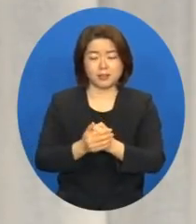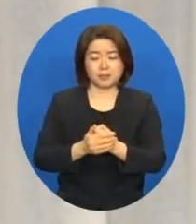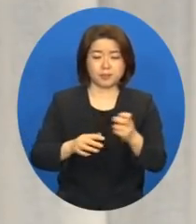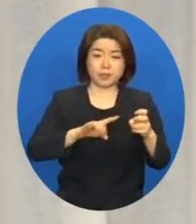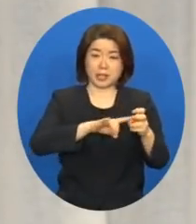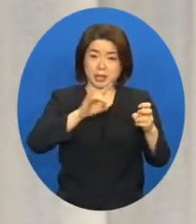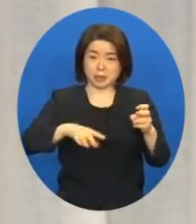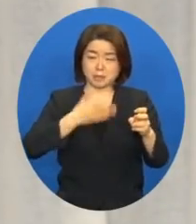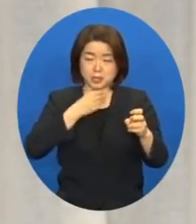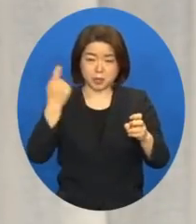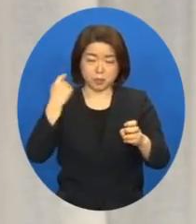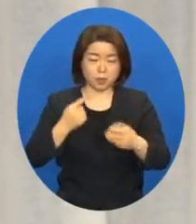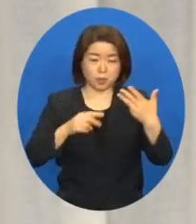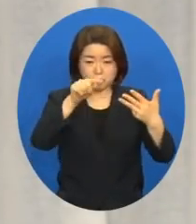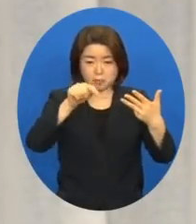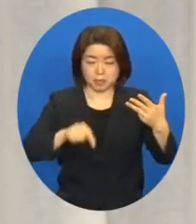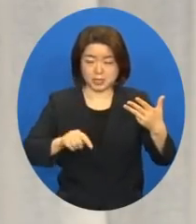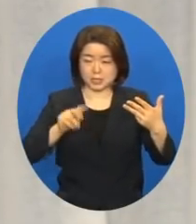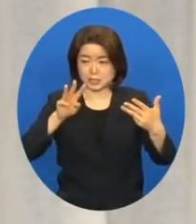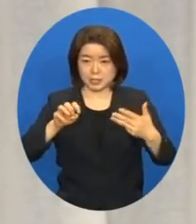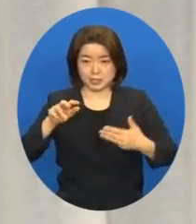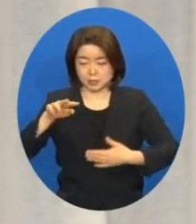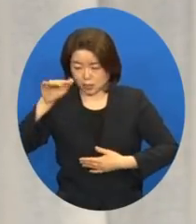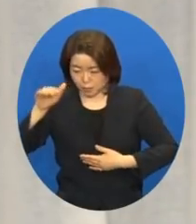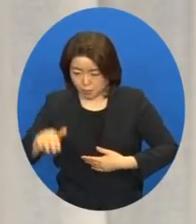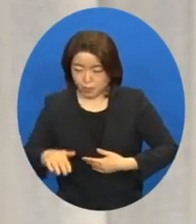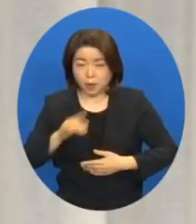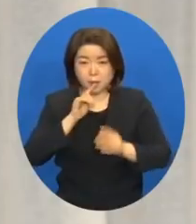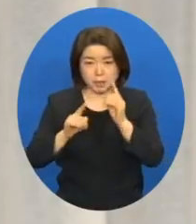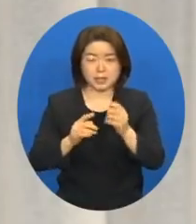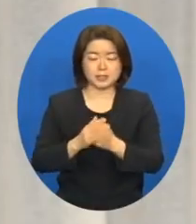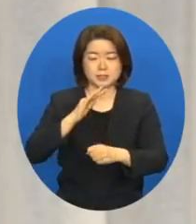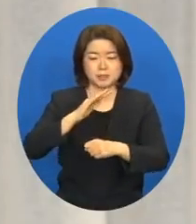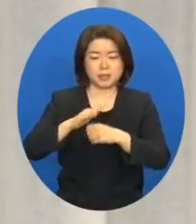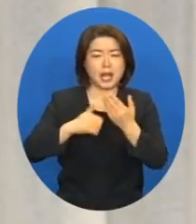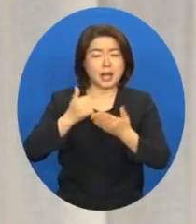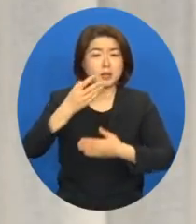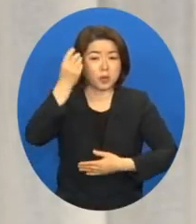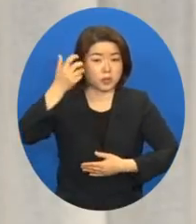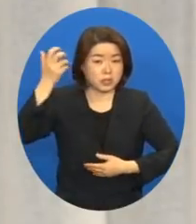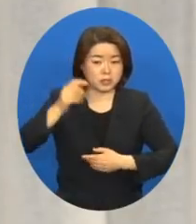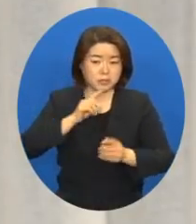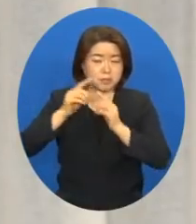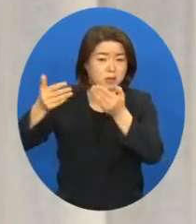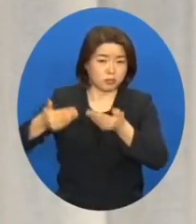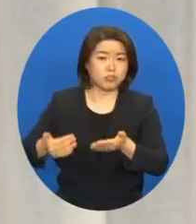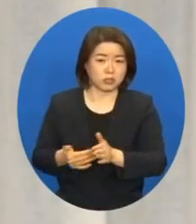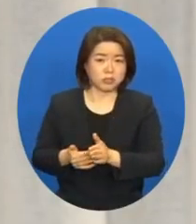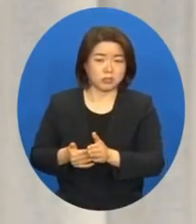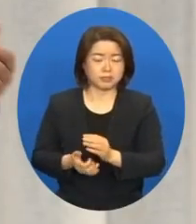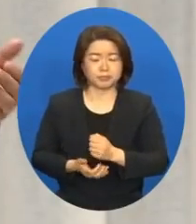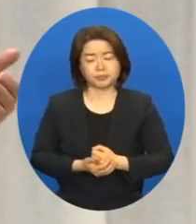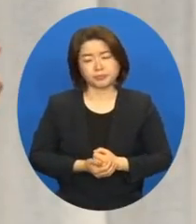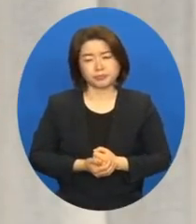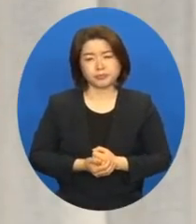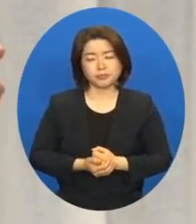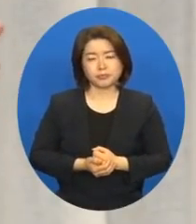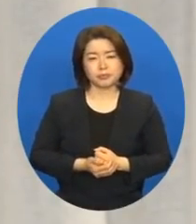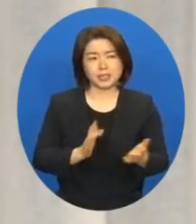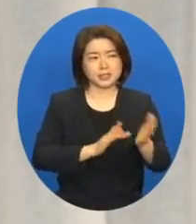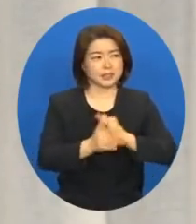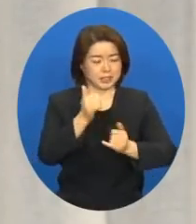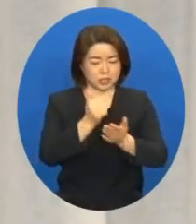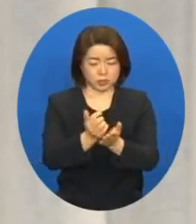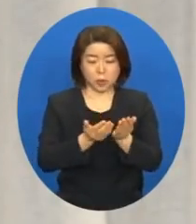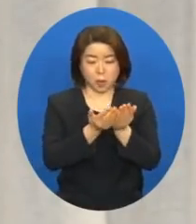8장 23절 이하에 있는 말씀을 성령께서 주셨습니다. 예수님께서 배에서 주무시고 계실